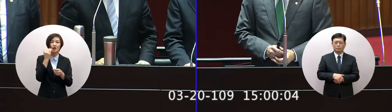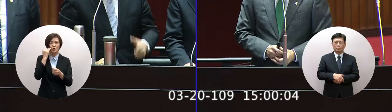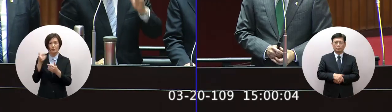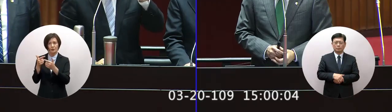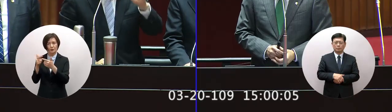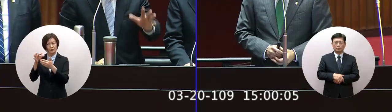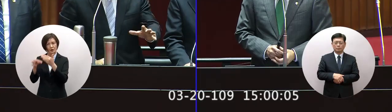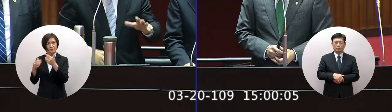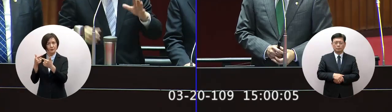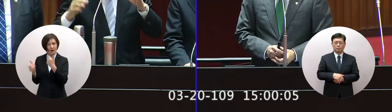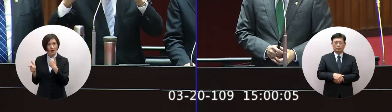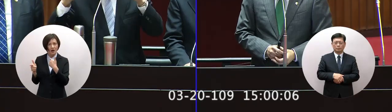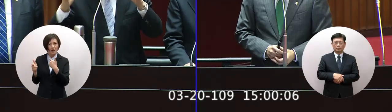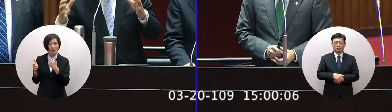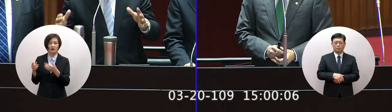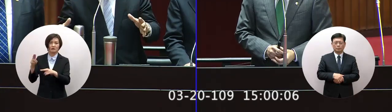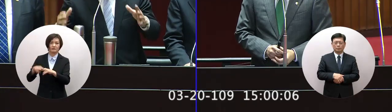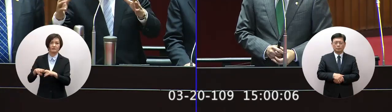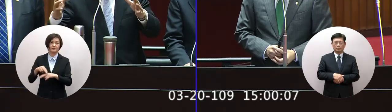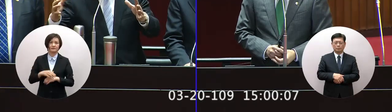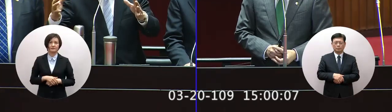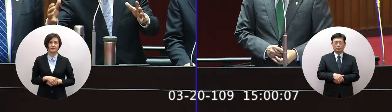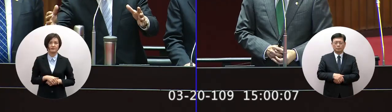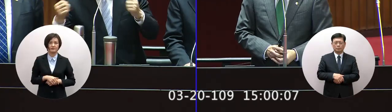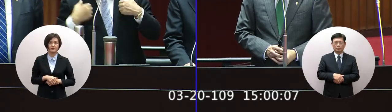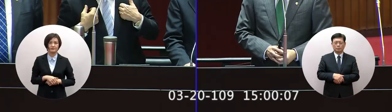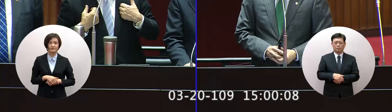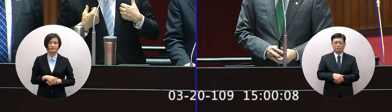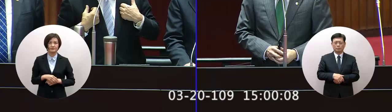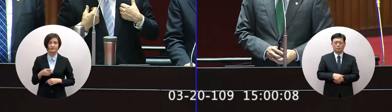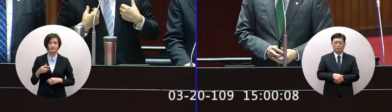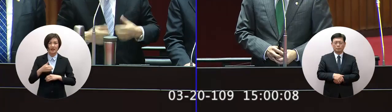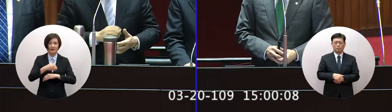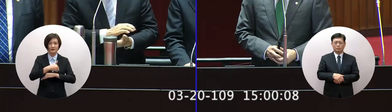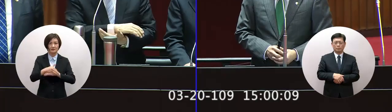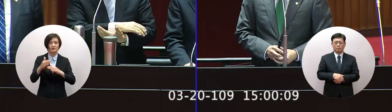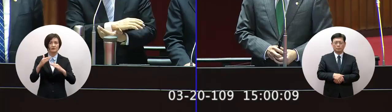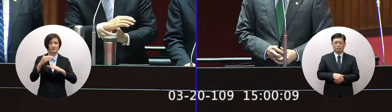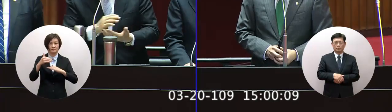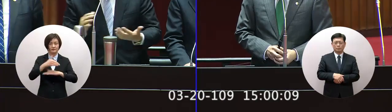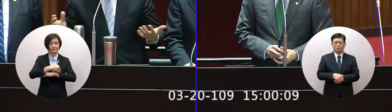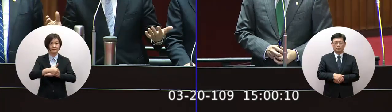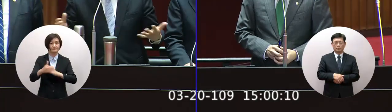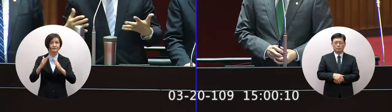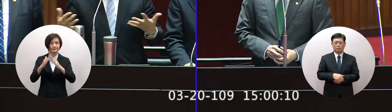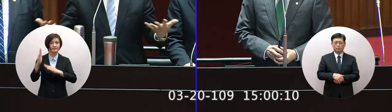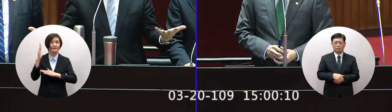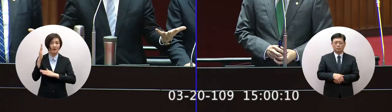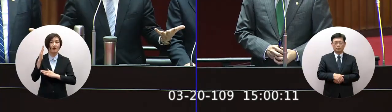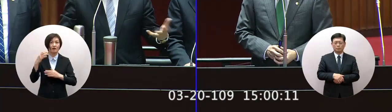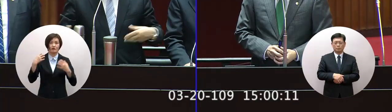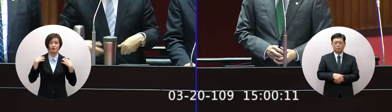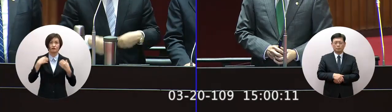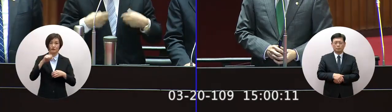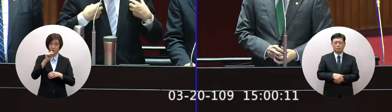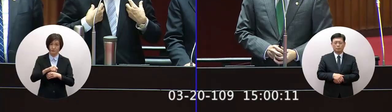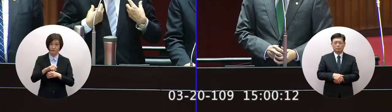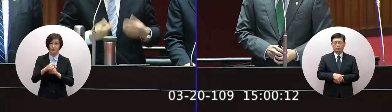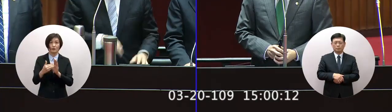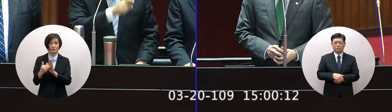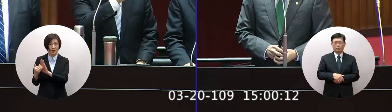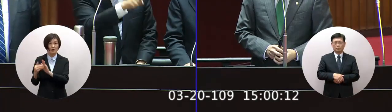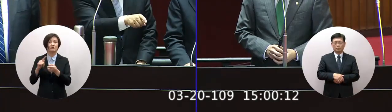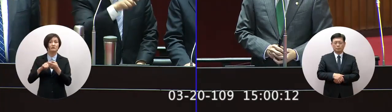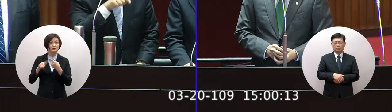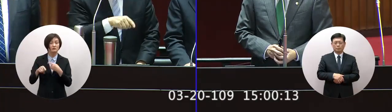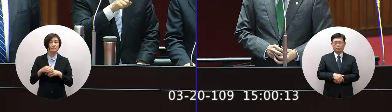什么程度，这个因为核准常常都是在地方机关，而且多元多样，所以政